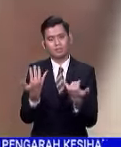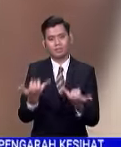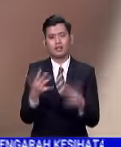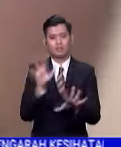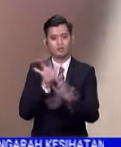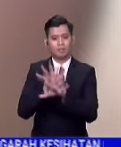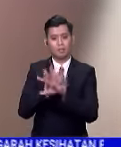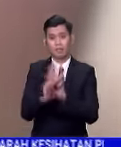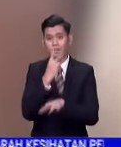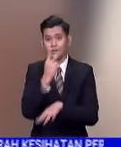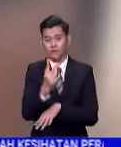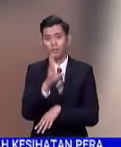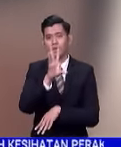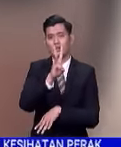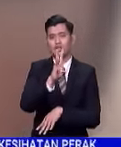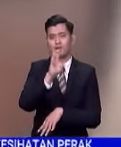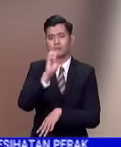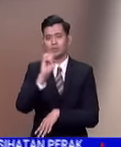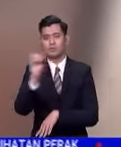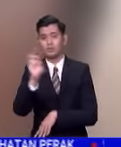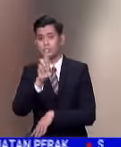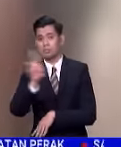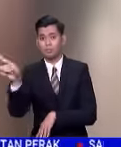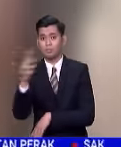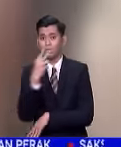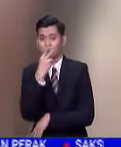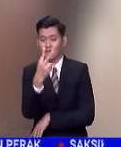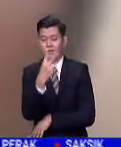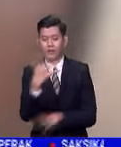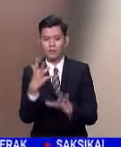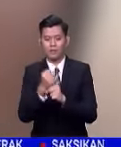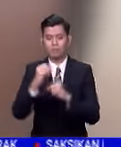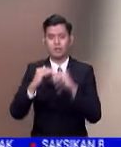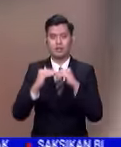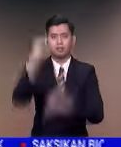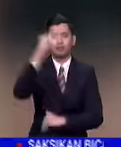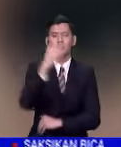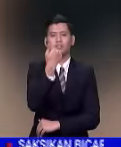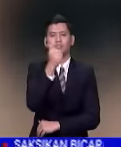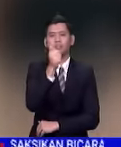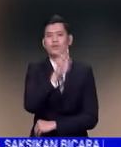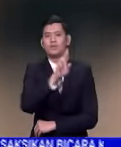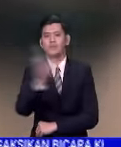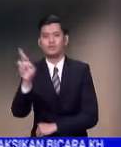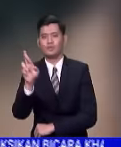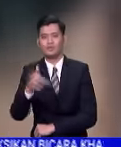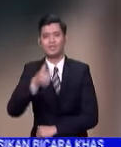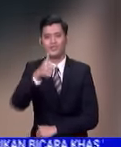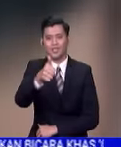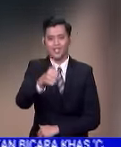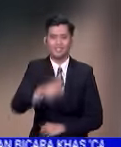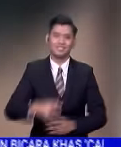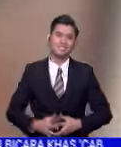meraih hampir 600,000 tontonan dan mendapat lebih daripada 10,000 tanda suka.